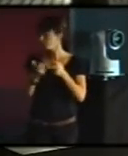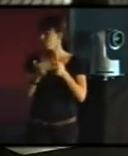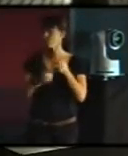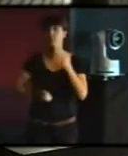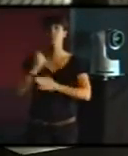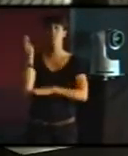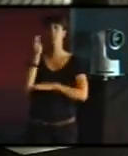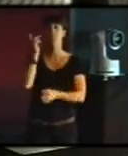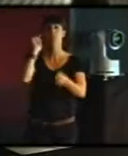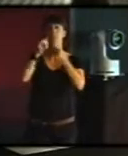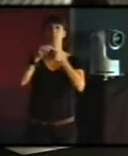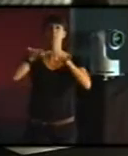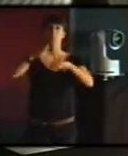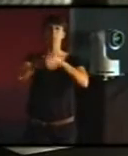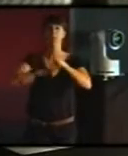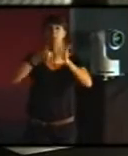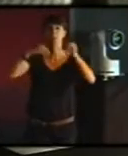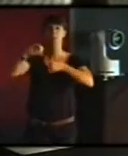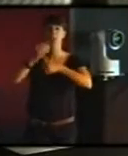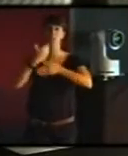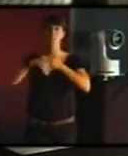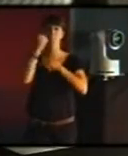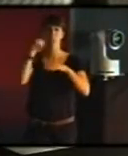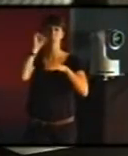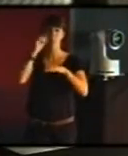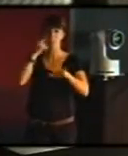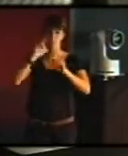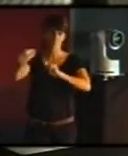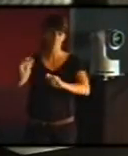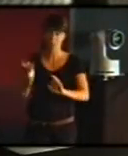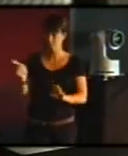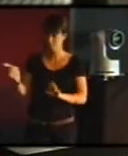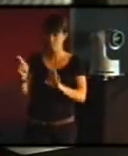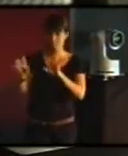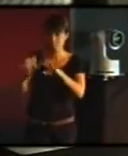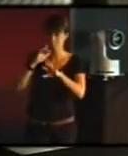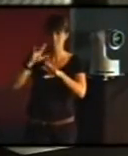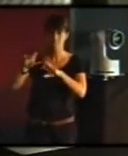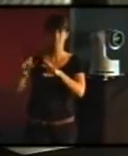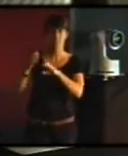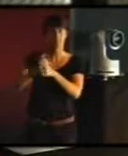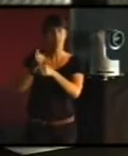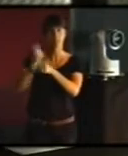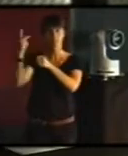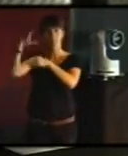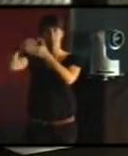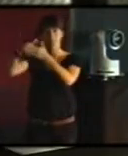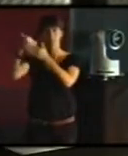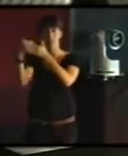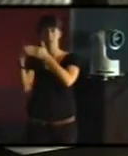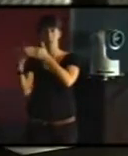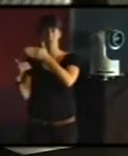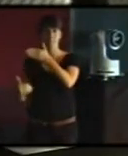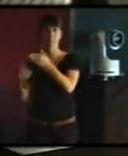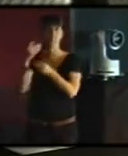un petit peu discuté, les années 60, et aussi les grandes structures d'autres grandes universités